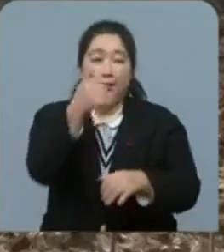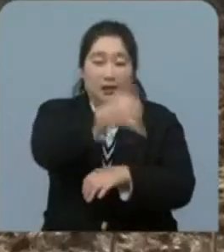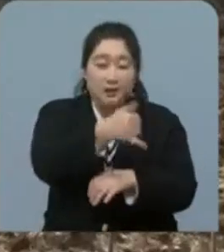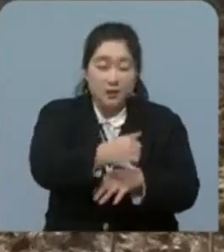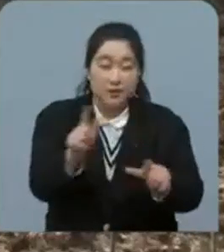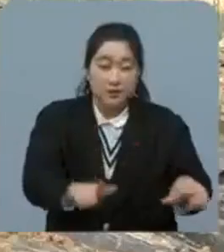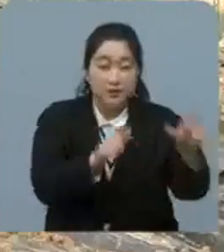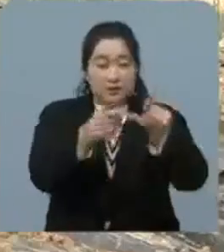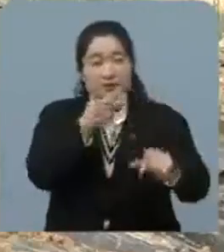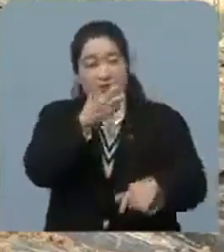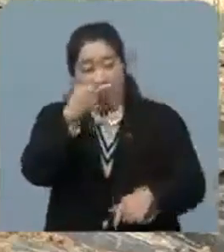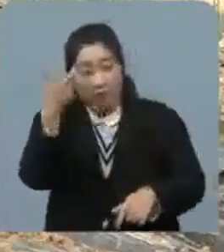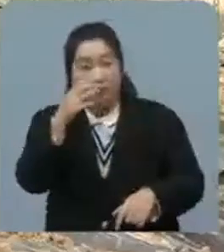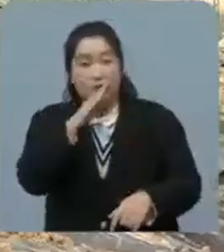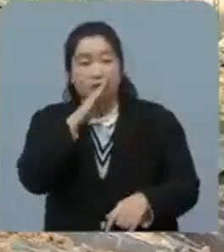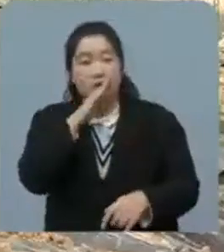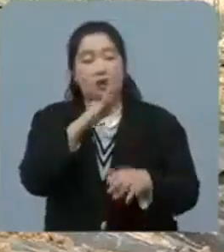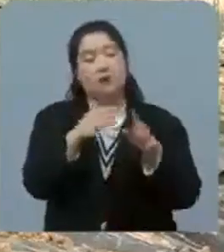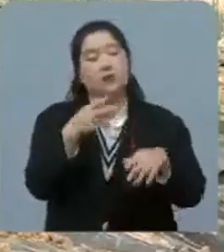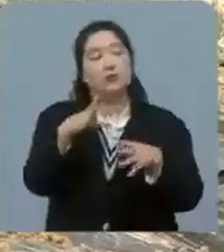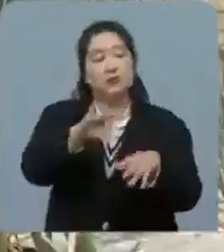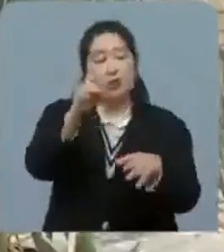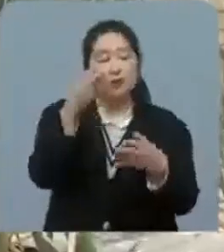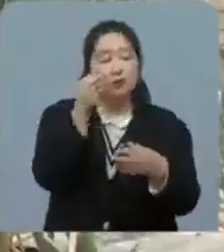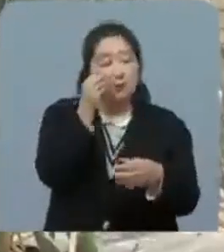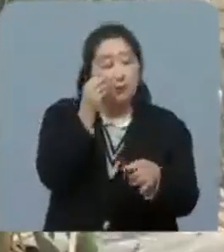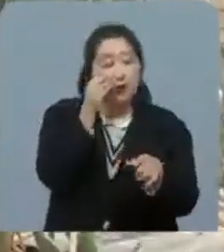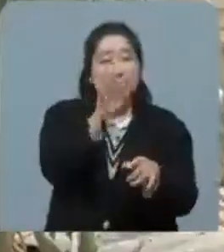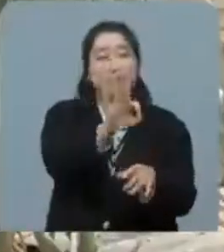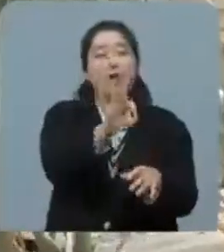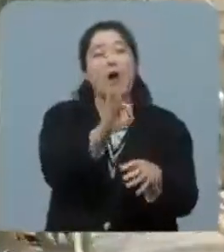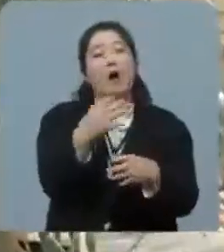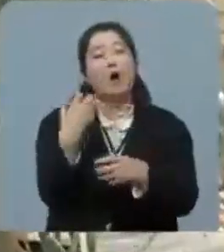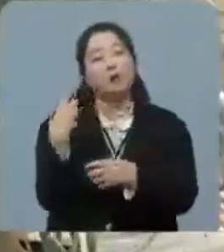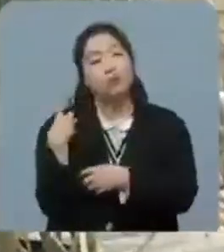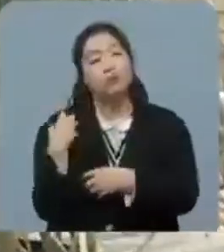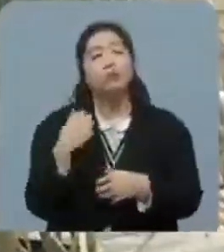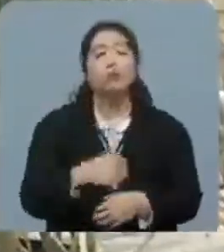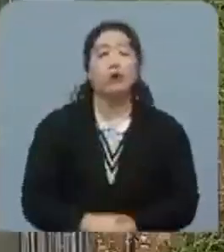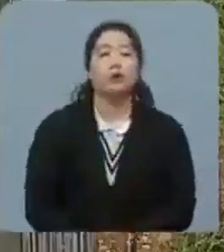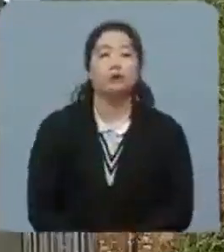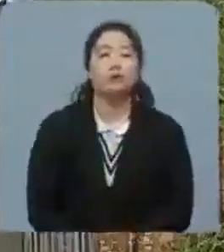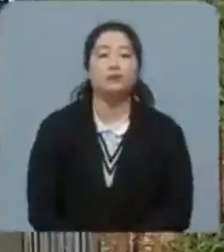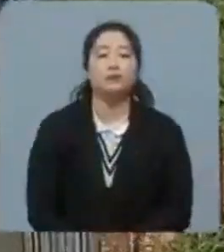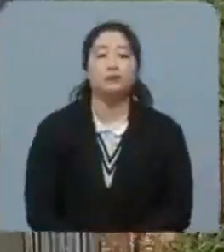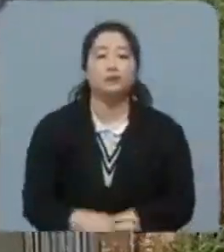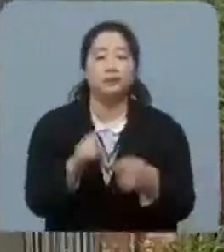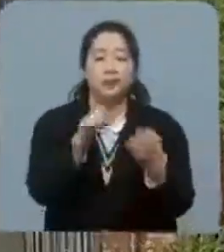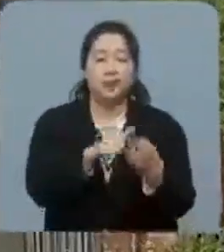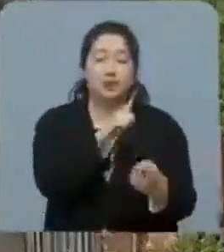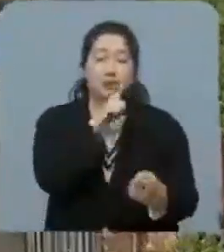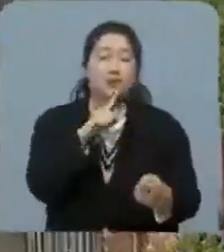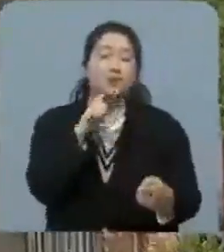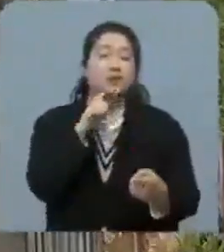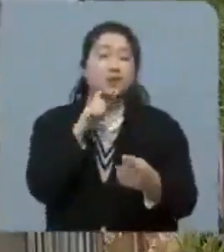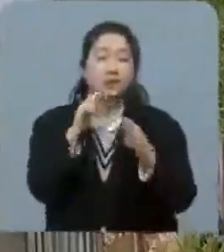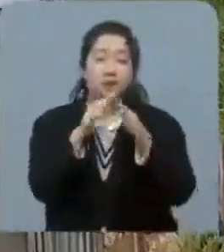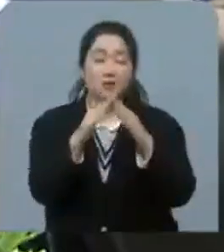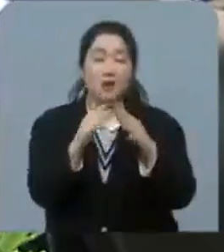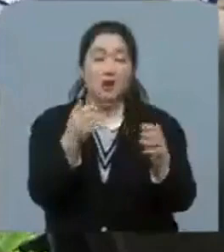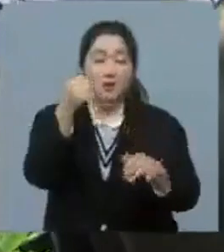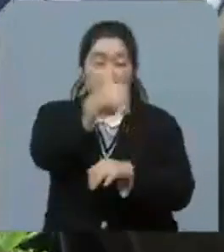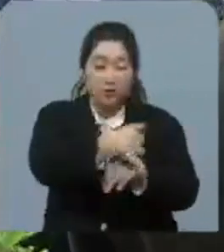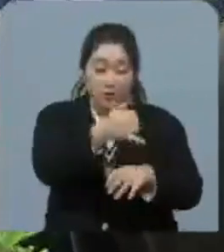농촌에서의 삶을 꿈꾸지만 높은 초기 정착금은 예비 귀농인들의 큰 부담입니다. 이에 괴산군이 귀농인의